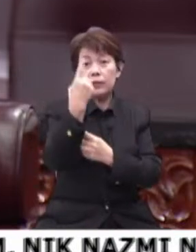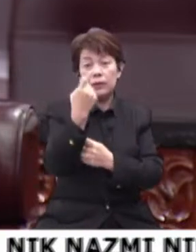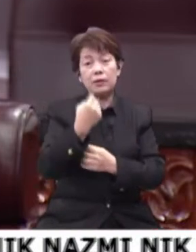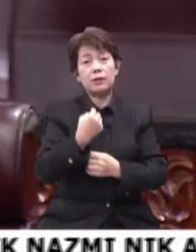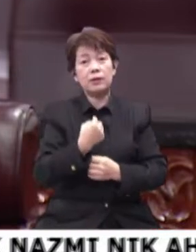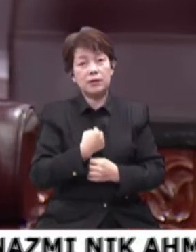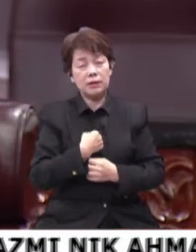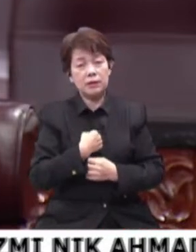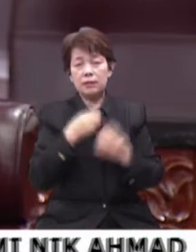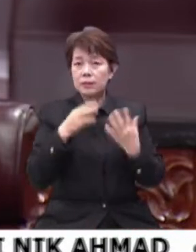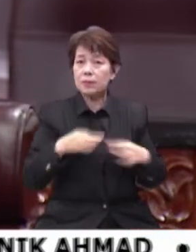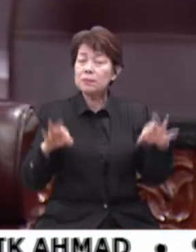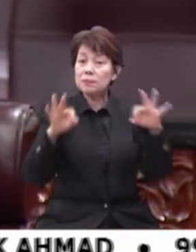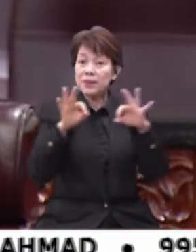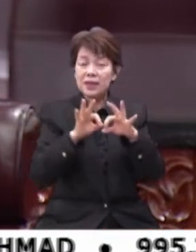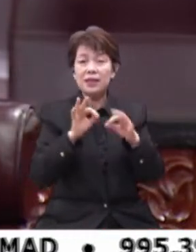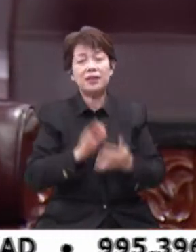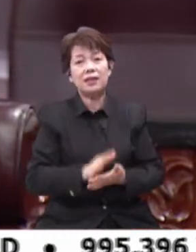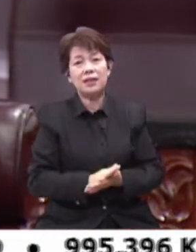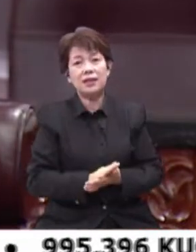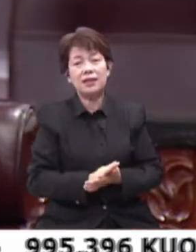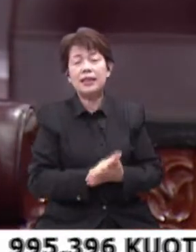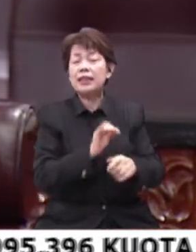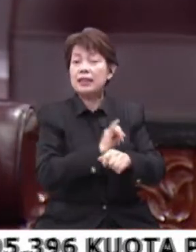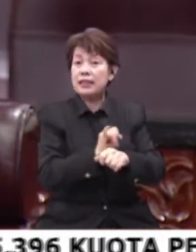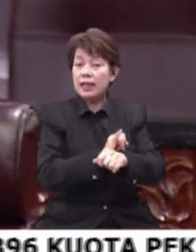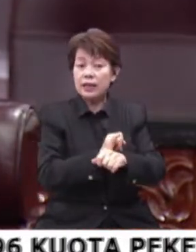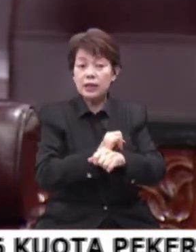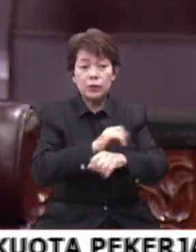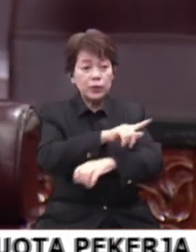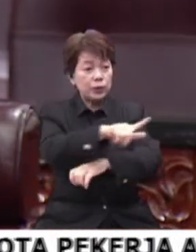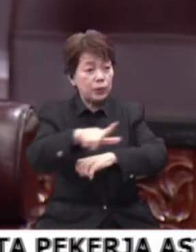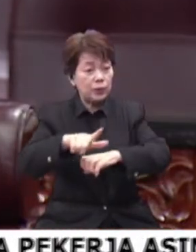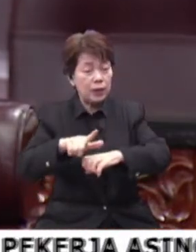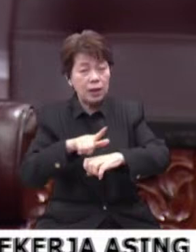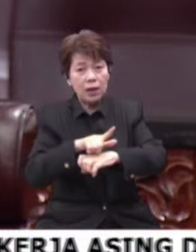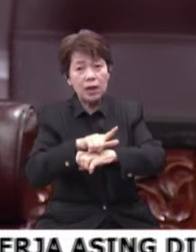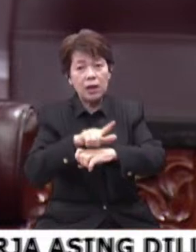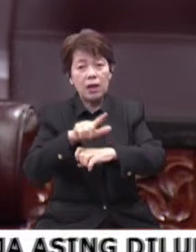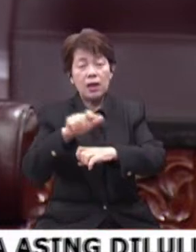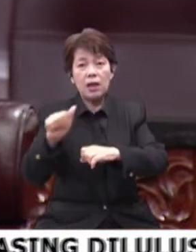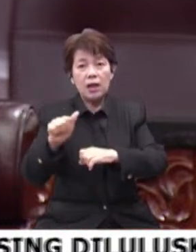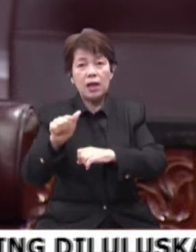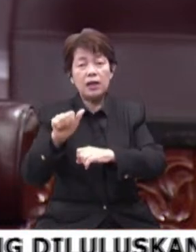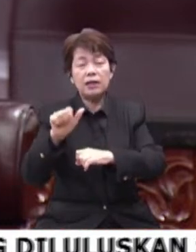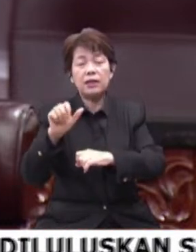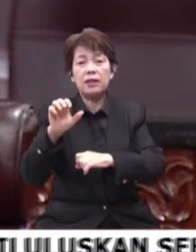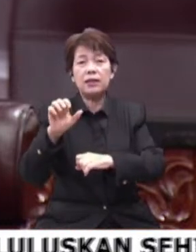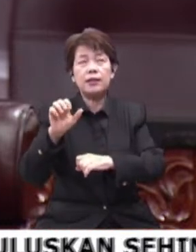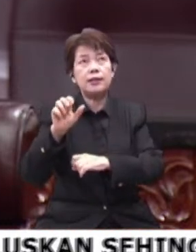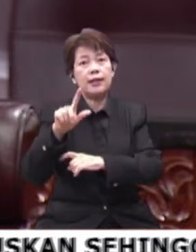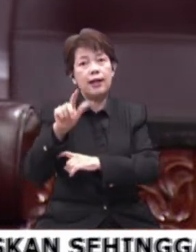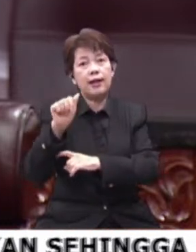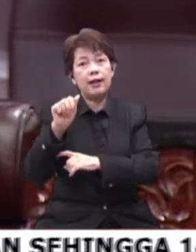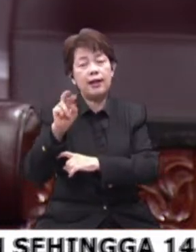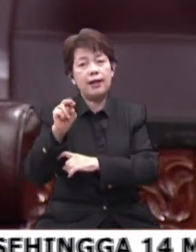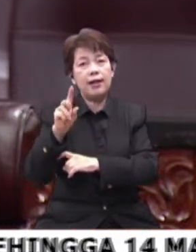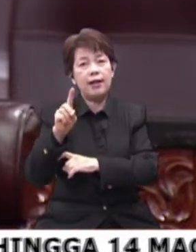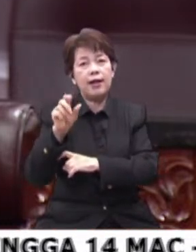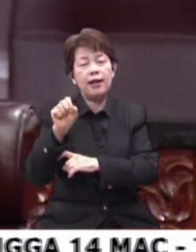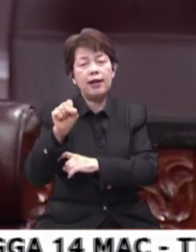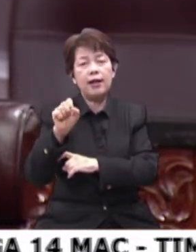sebenarnya sangat penting yaitu industri landscape ini kadang kali tidak diletakkan nilai komersialnya kalau kita